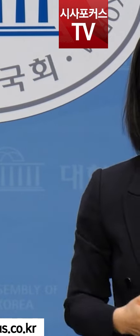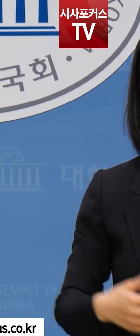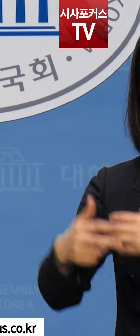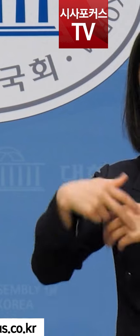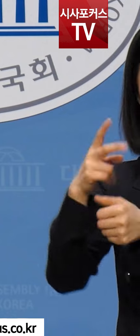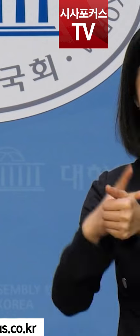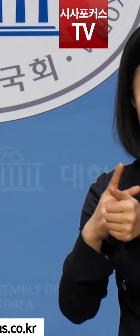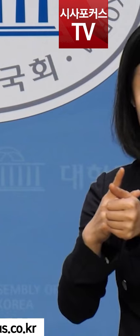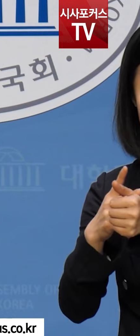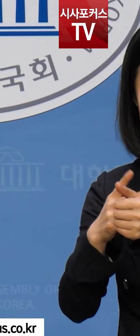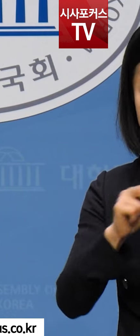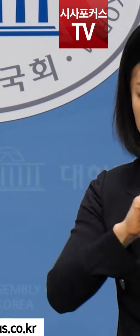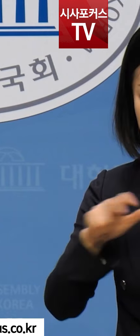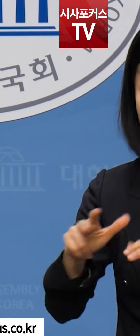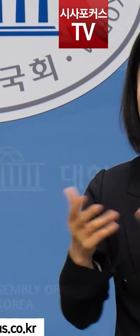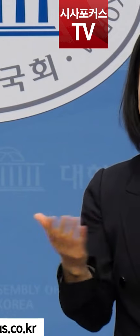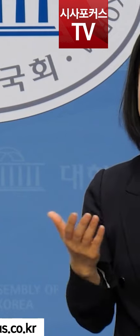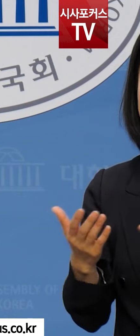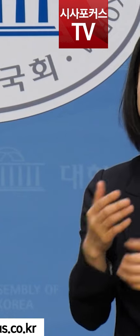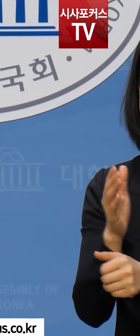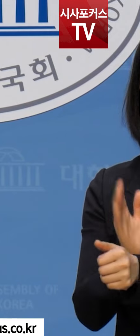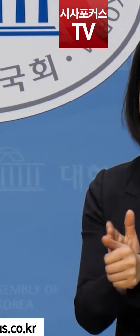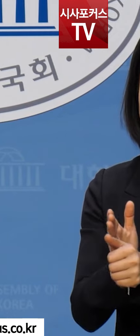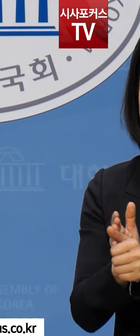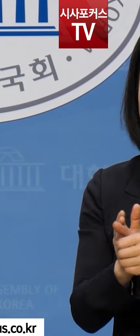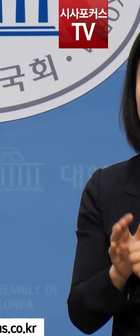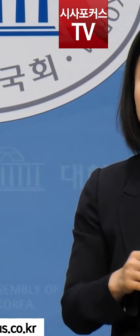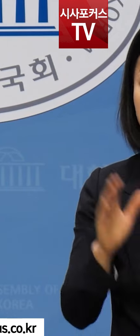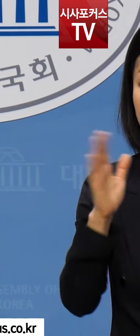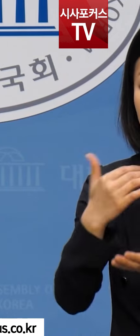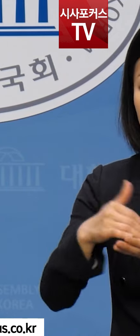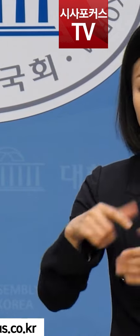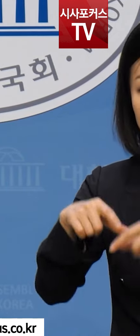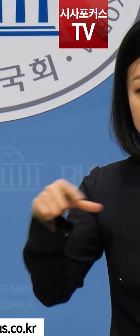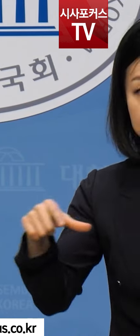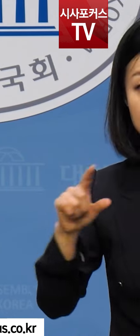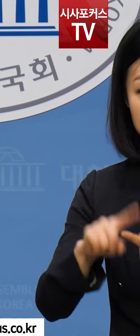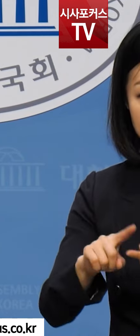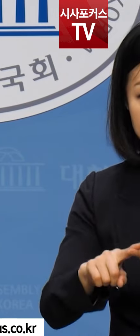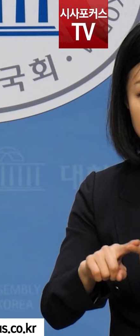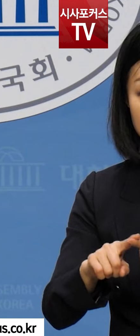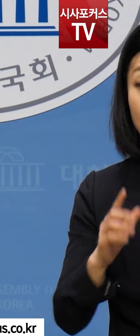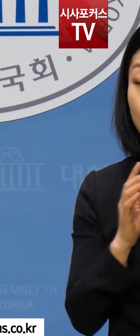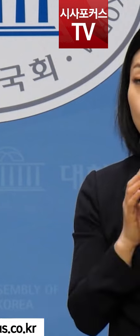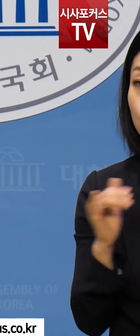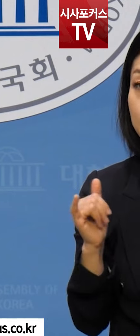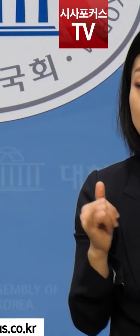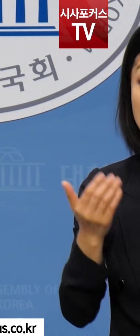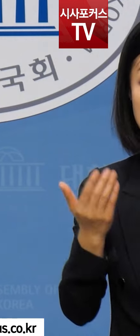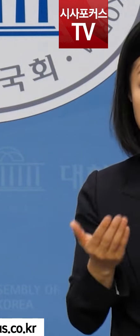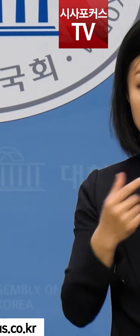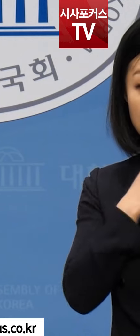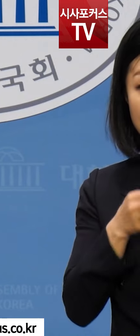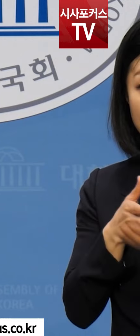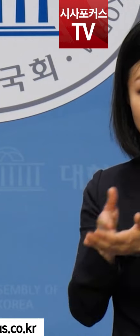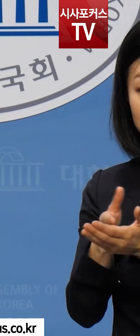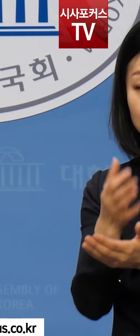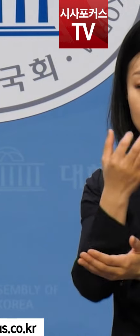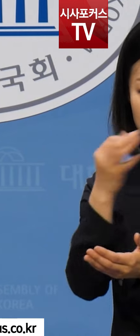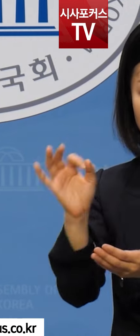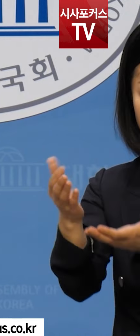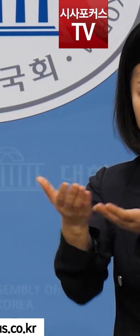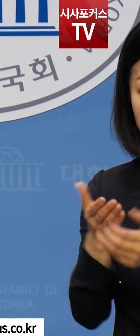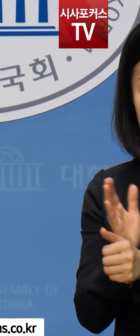의료계는 즉시 현장으로 복귀하고 의대 증원에 대한 대다수 국민들의 판단과 요구를